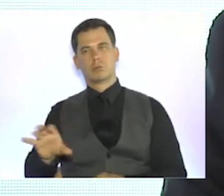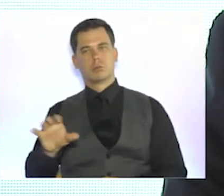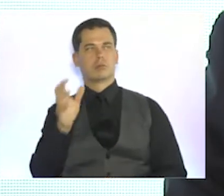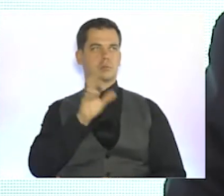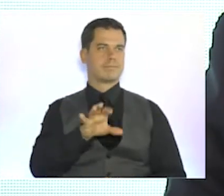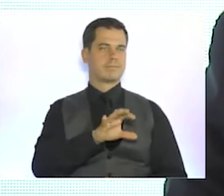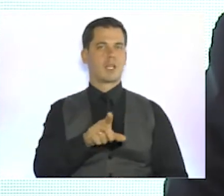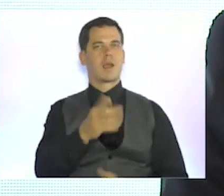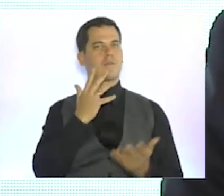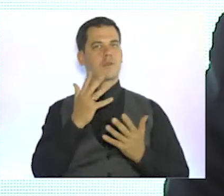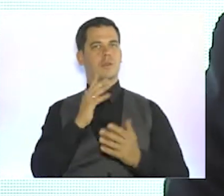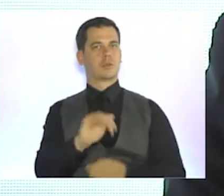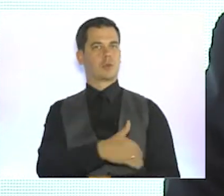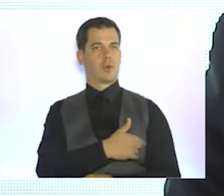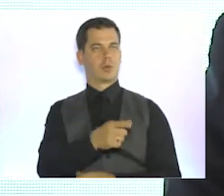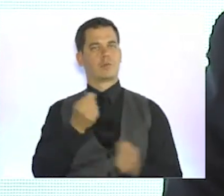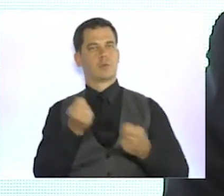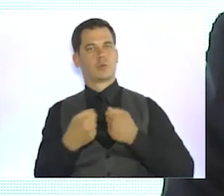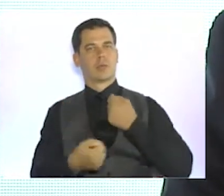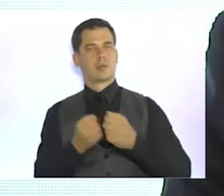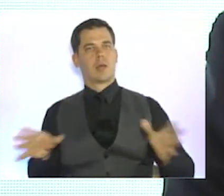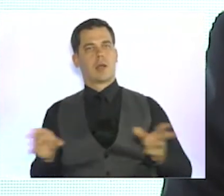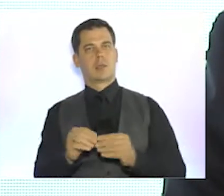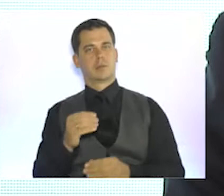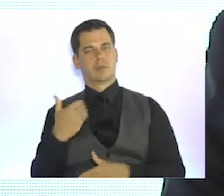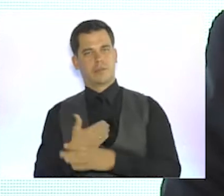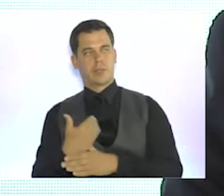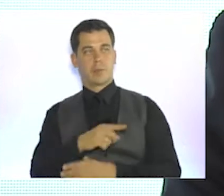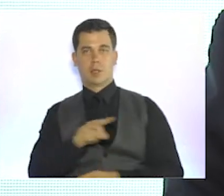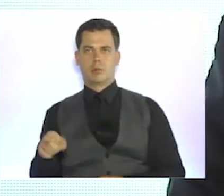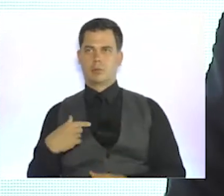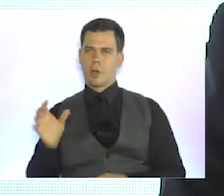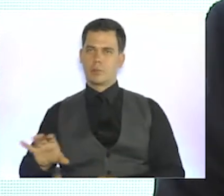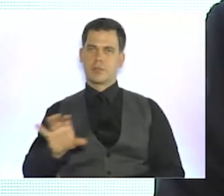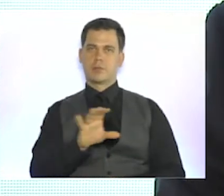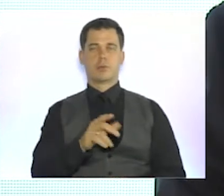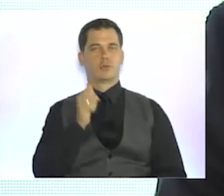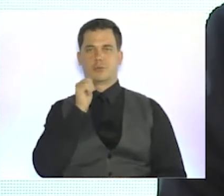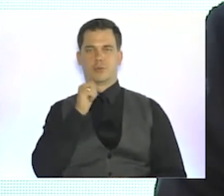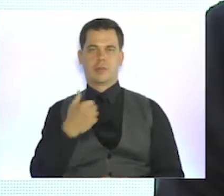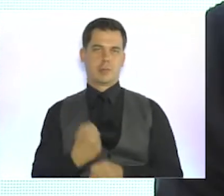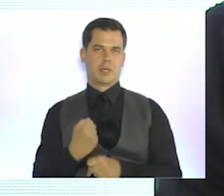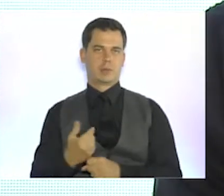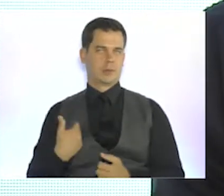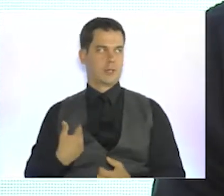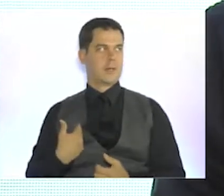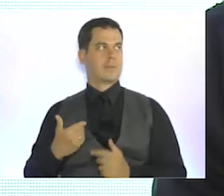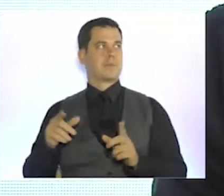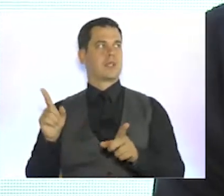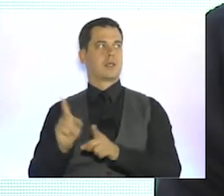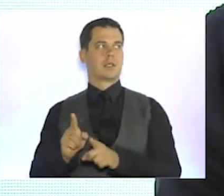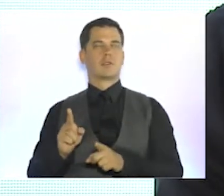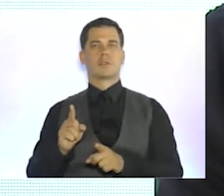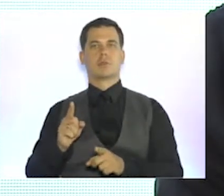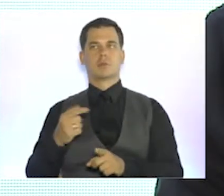sposób uczelnia współpracuje z otoczeniem gospodarczo-społecznym. To jest moja codzienna praca, że tak to ujmę. To tutaj tak